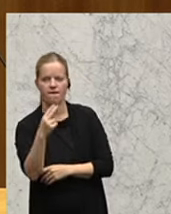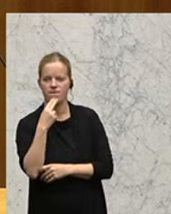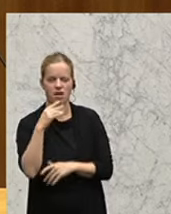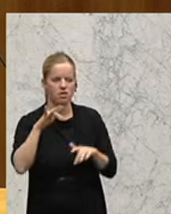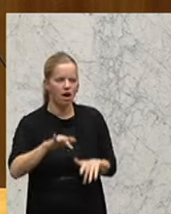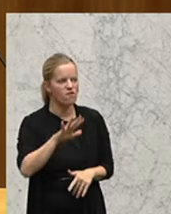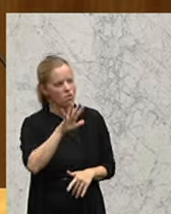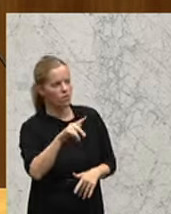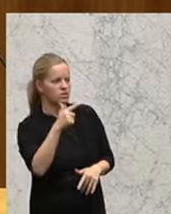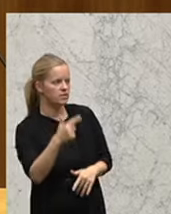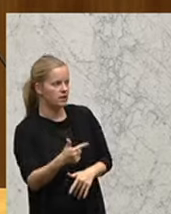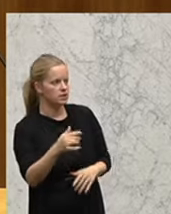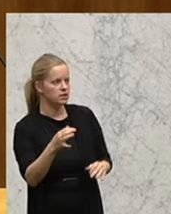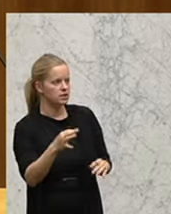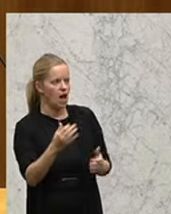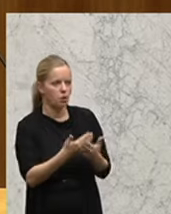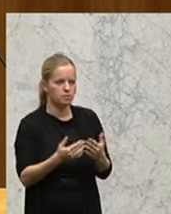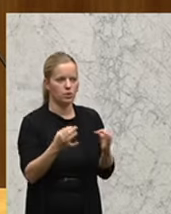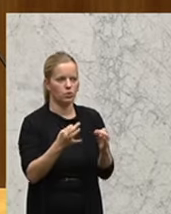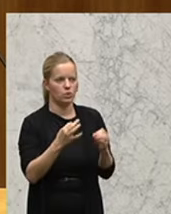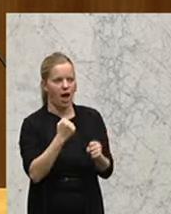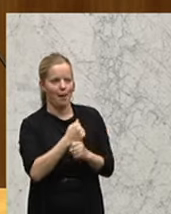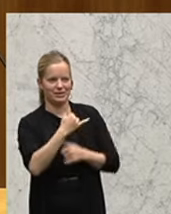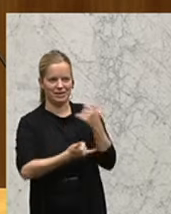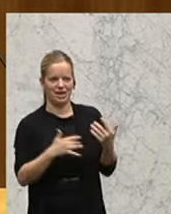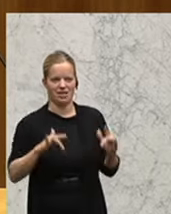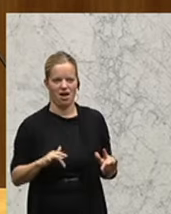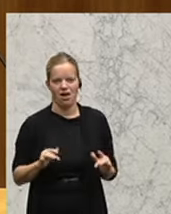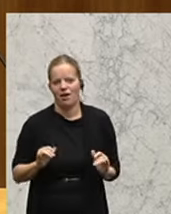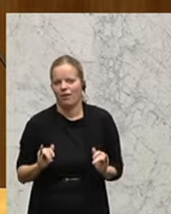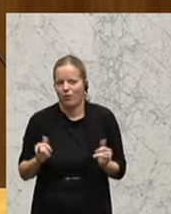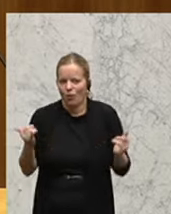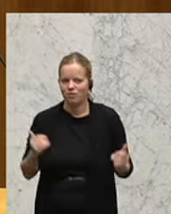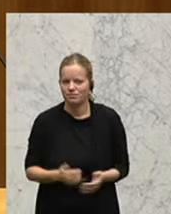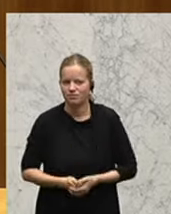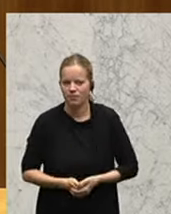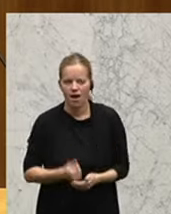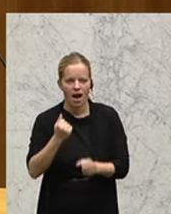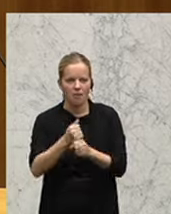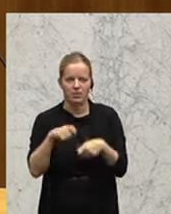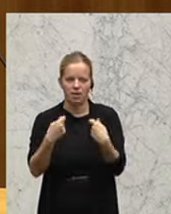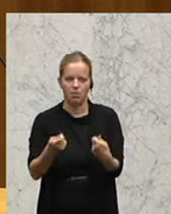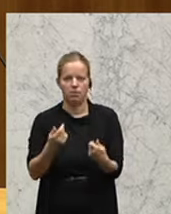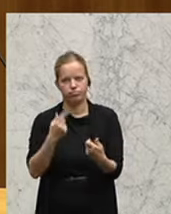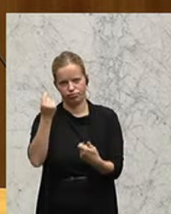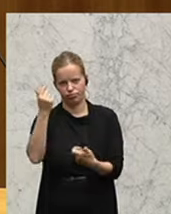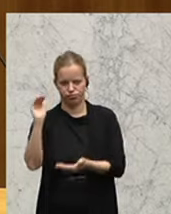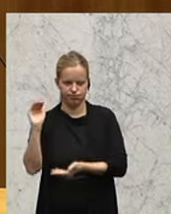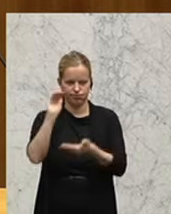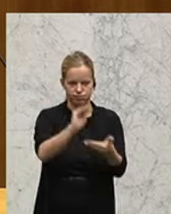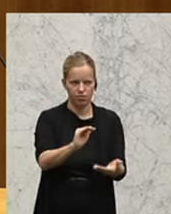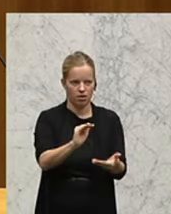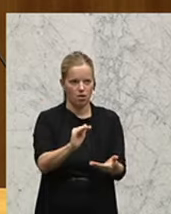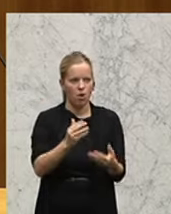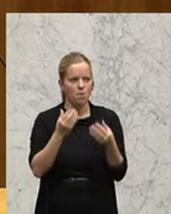25 Ausbildungs- und Arbeitsjahre haben. Naja, da muss der Arbeitgeber auch mehr Geld in die Hand nehmen und bekommt eine